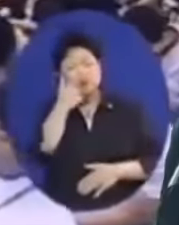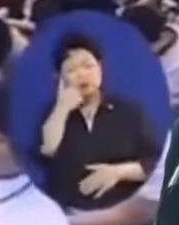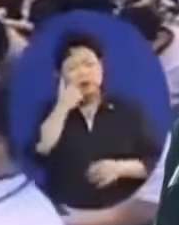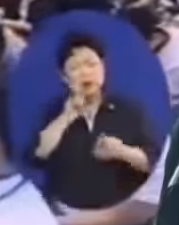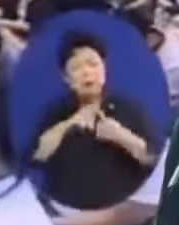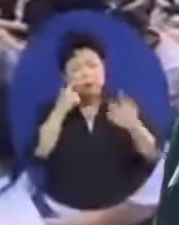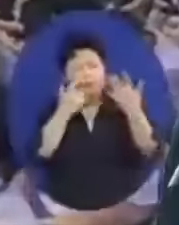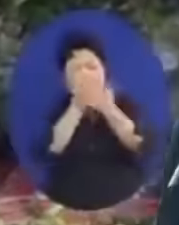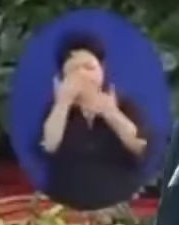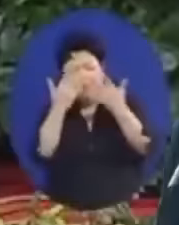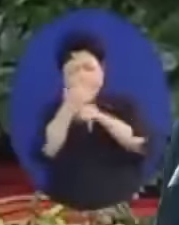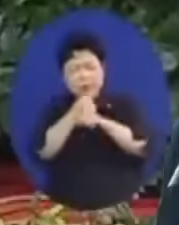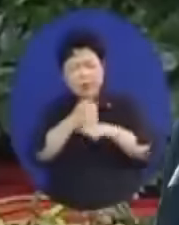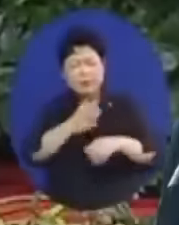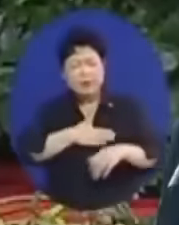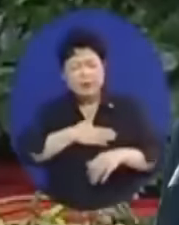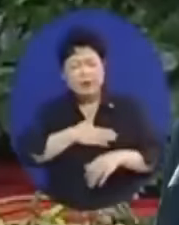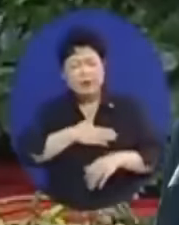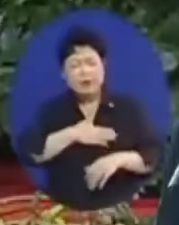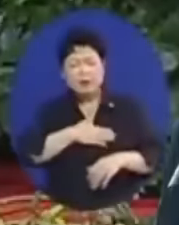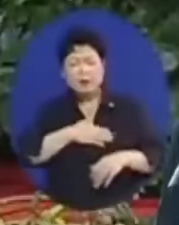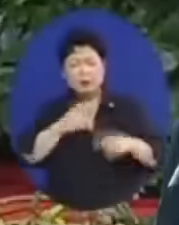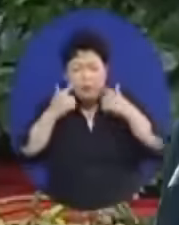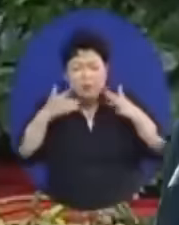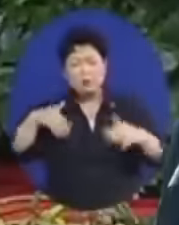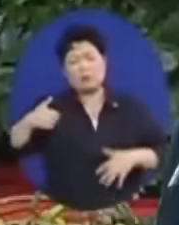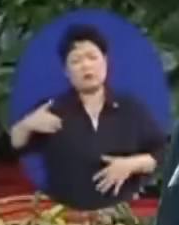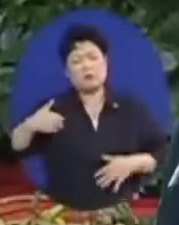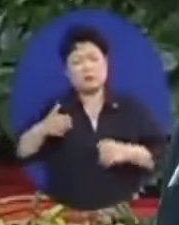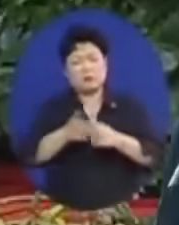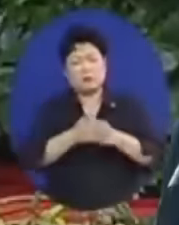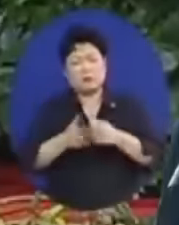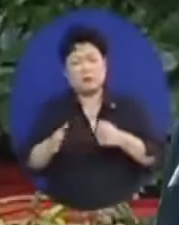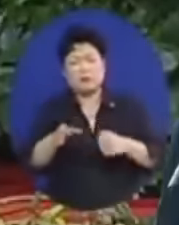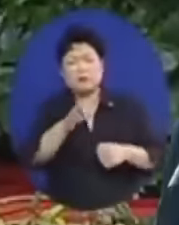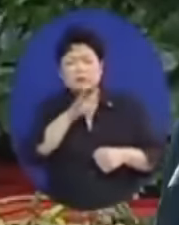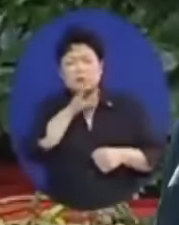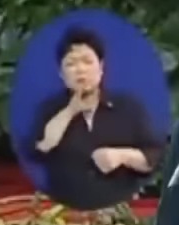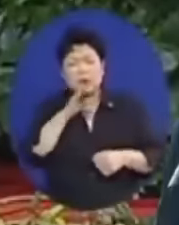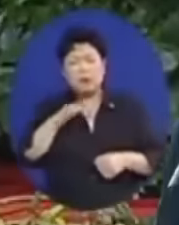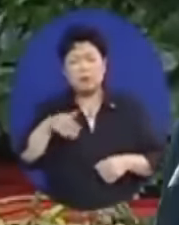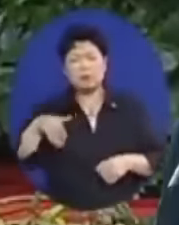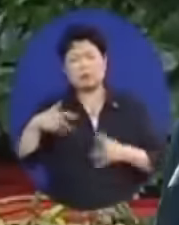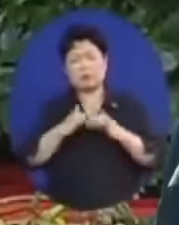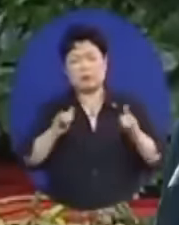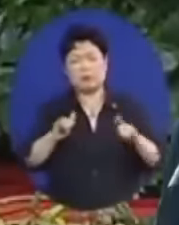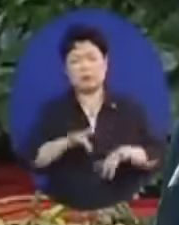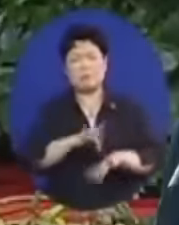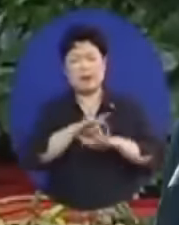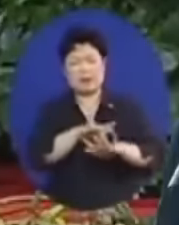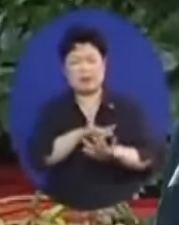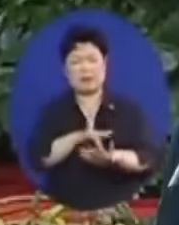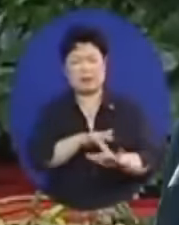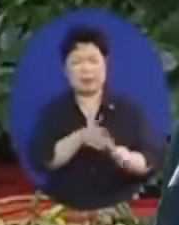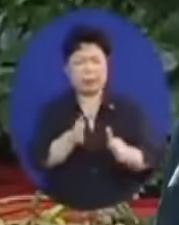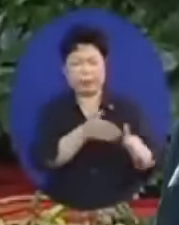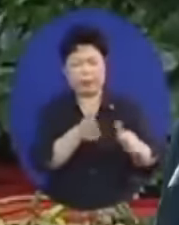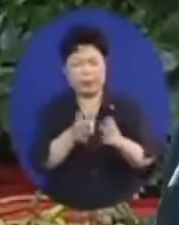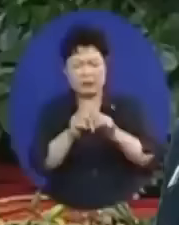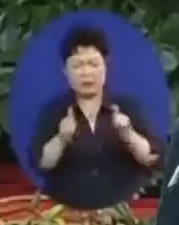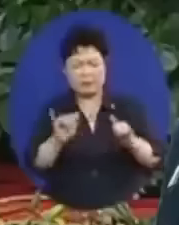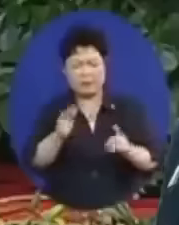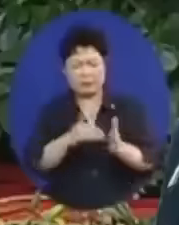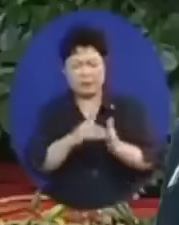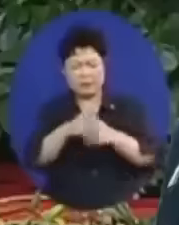불확실하고 자기 정체성이 불명하여 불명한 사람이 되어서 마귀의 지배를 받고 있는 것입니다.